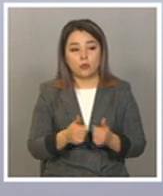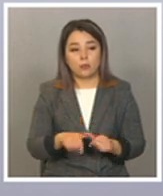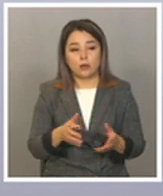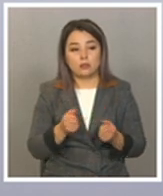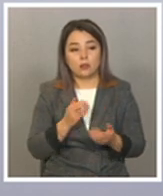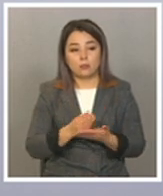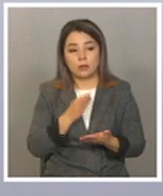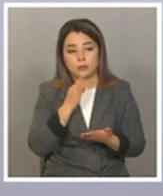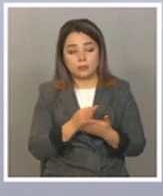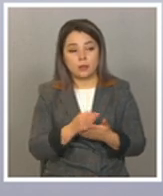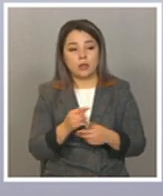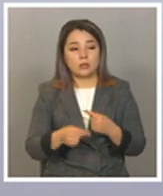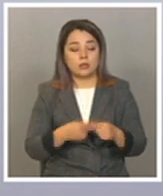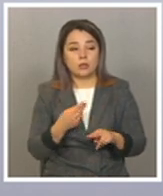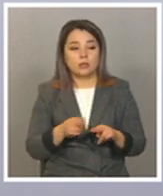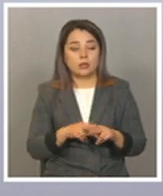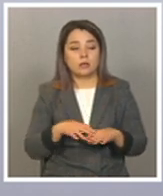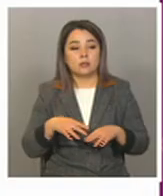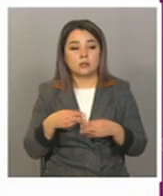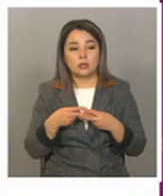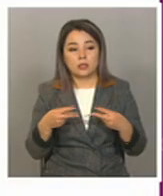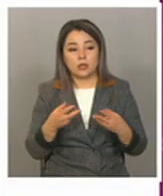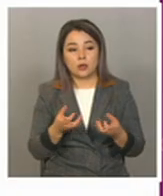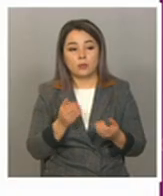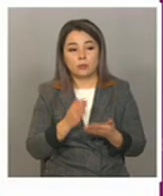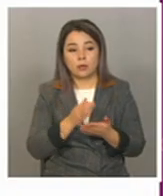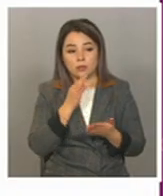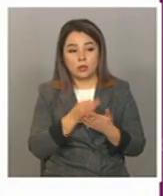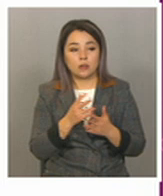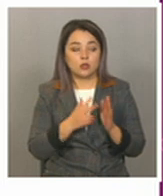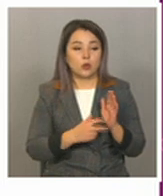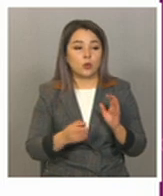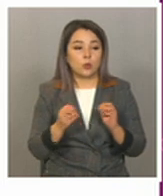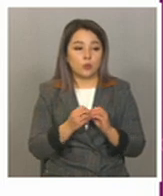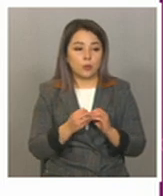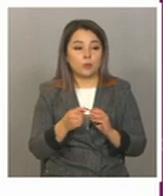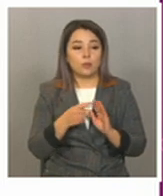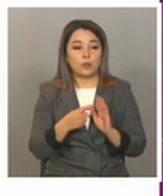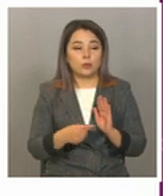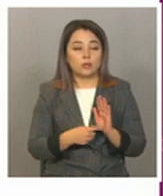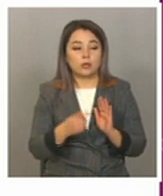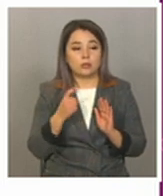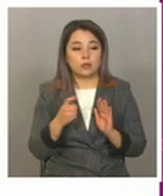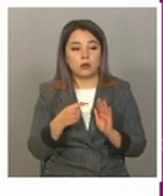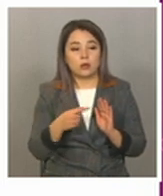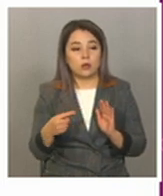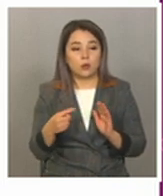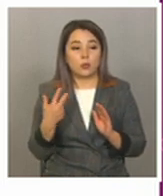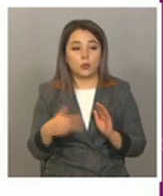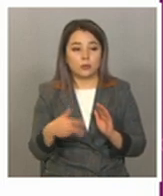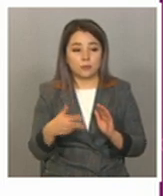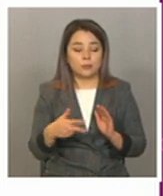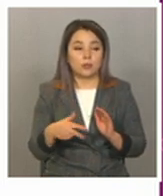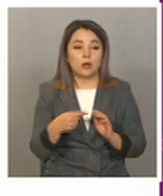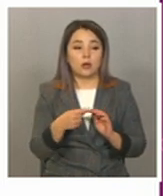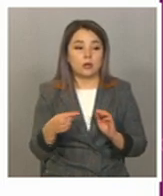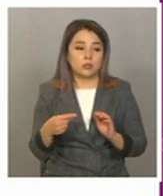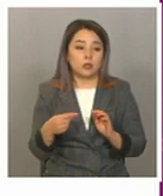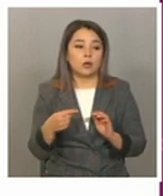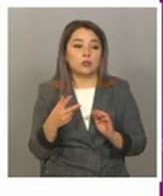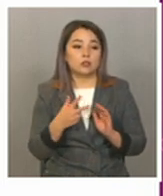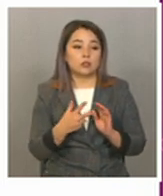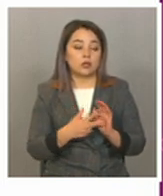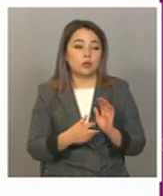арқылы келесі рационал теңдеуді аламыз. 810 бөлінген x азайтылған 30 азайтылған